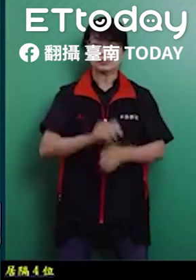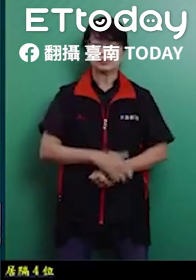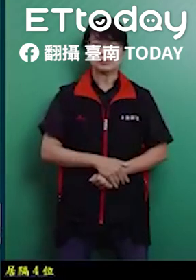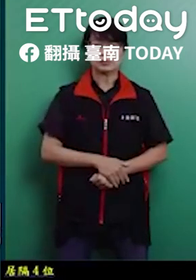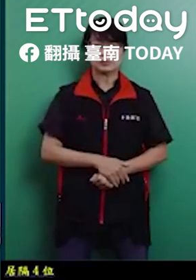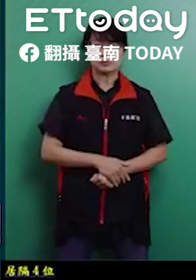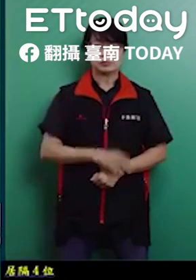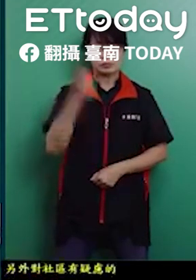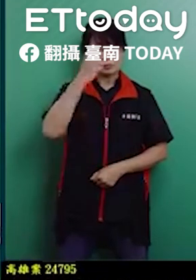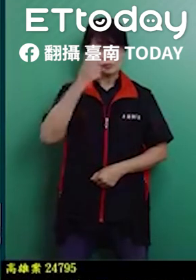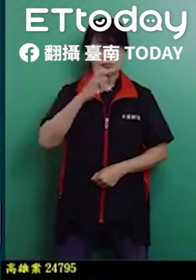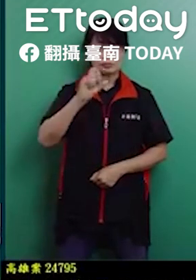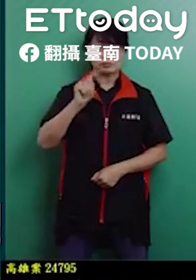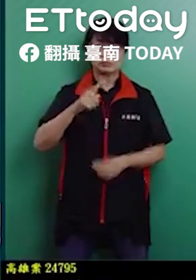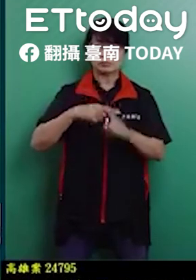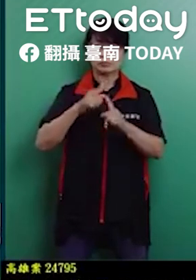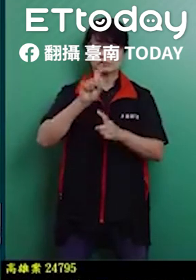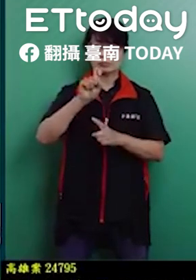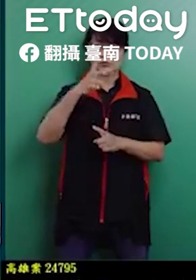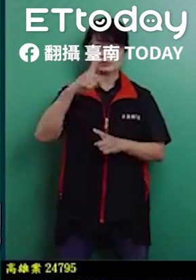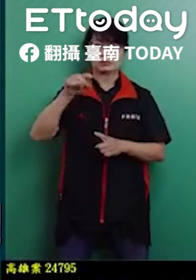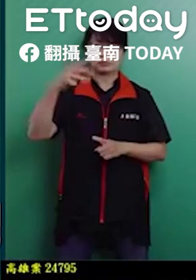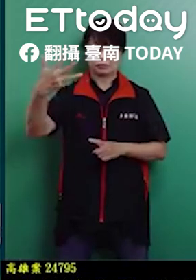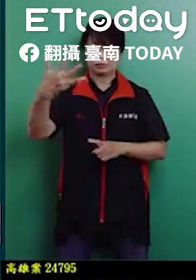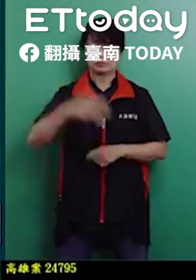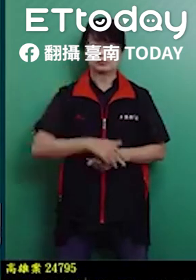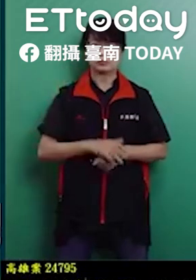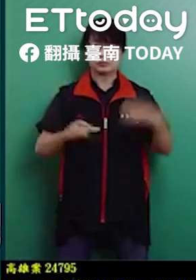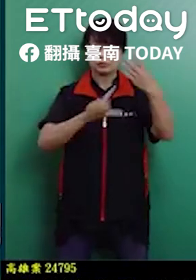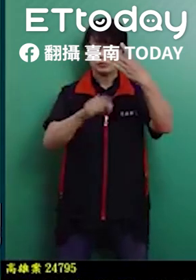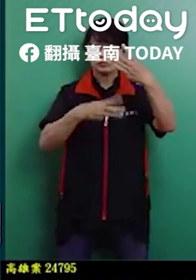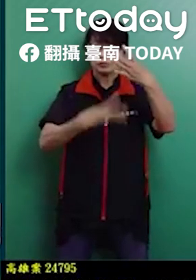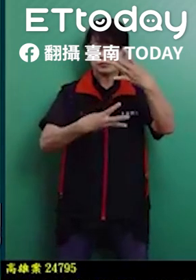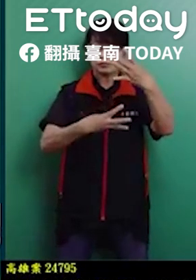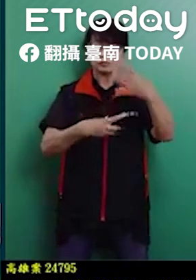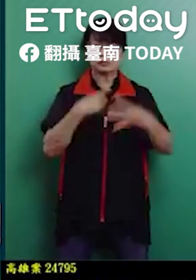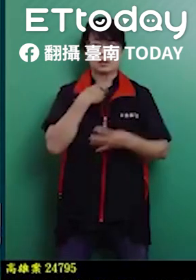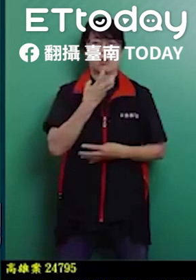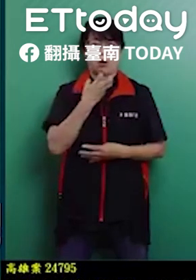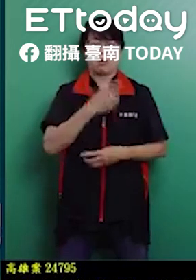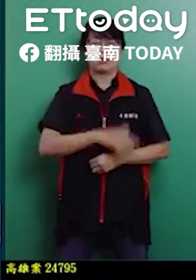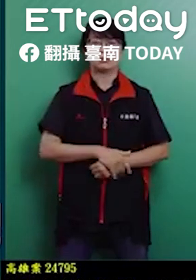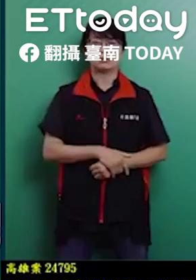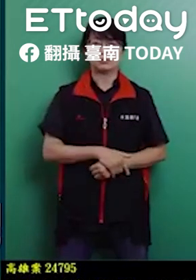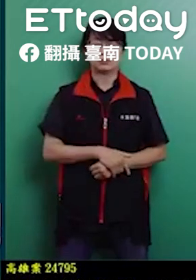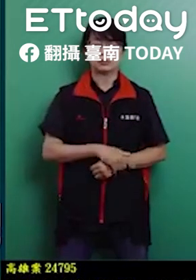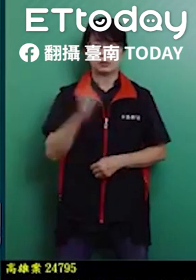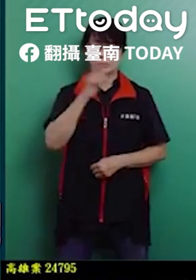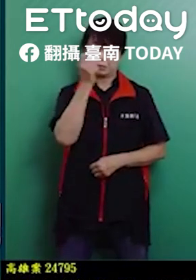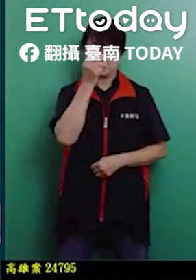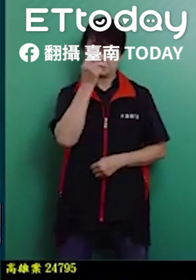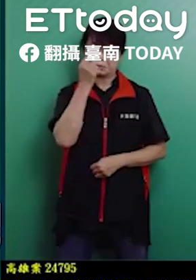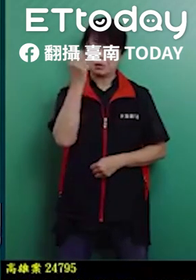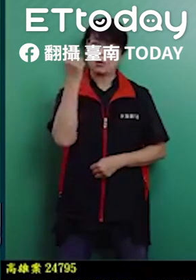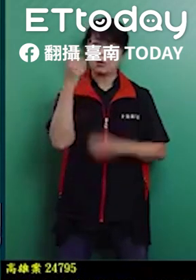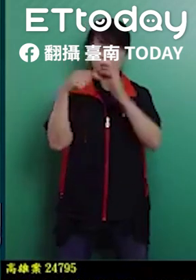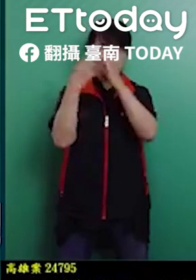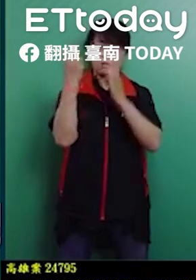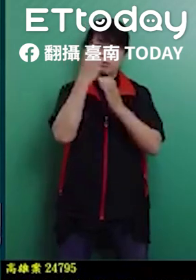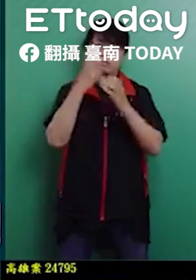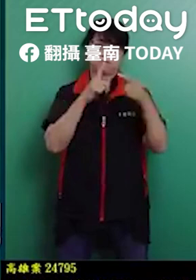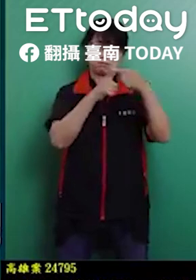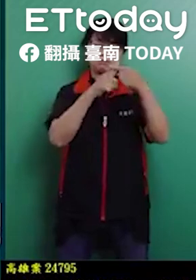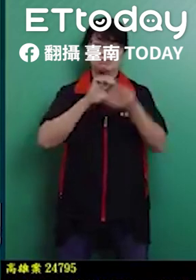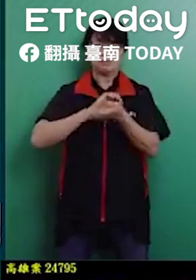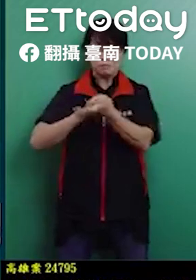验出来的 CT 值是12.8。他在4月3号因为有出现喉咙痛症状，所以有使用快筛阳性，直接到医院